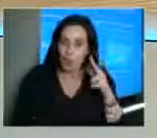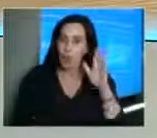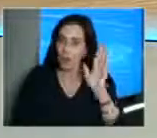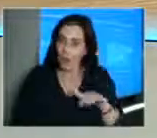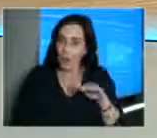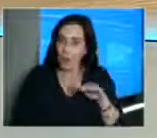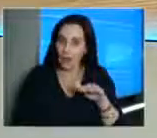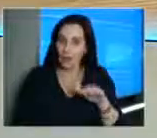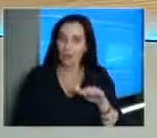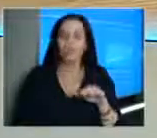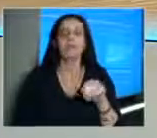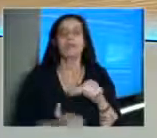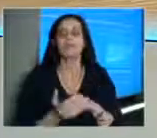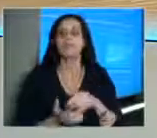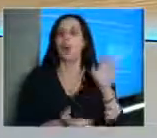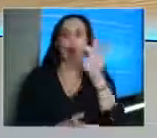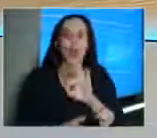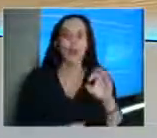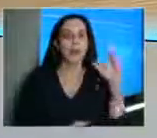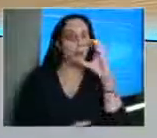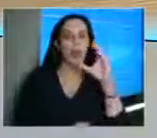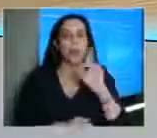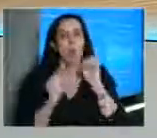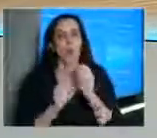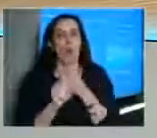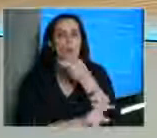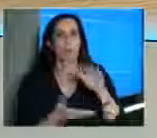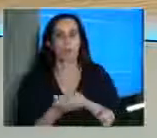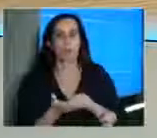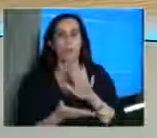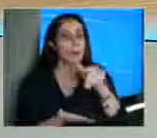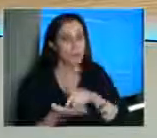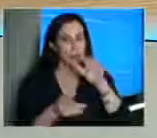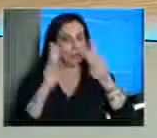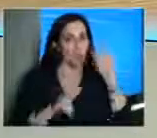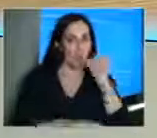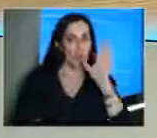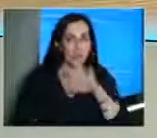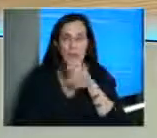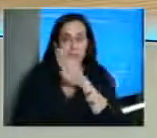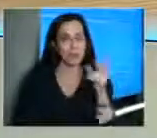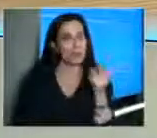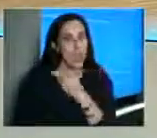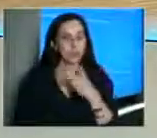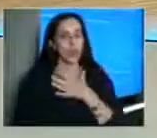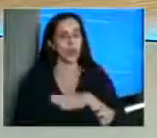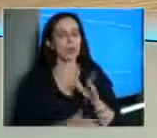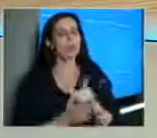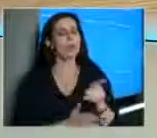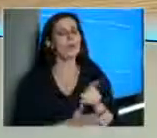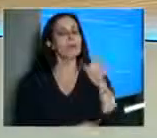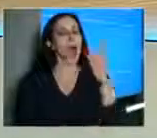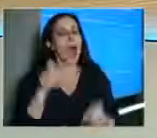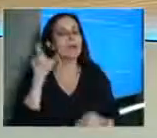ואפילו לרגע ההצבעה הם עדיין התנדנדו. זו הסיבה שגם בכחול לבן וגם נתניהו לוטשים עיניים אל